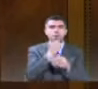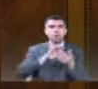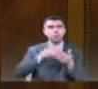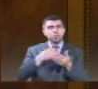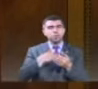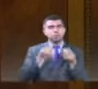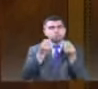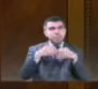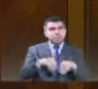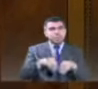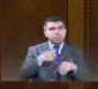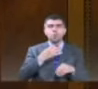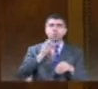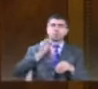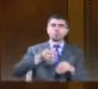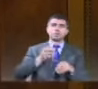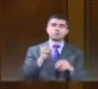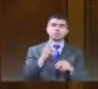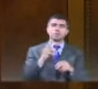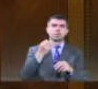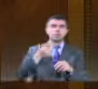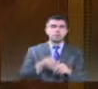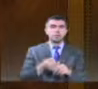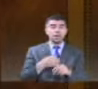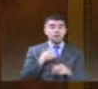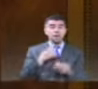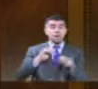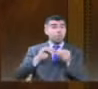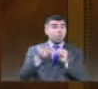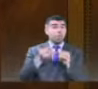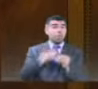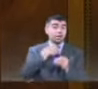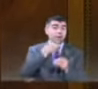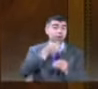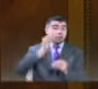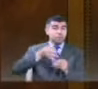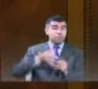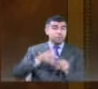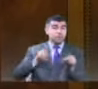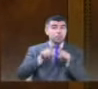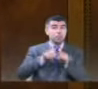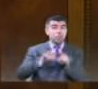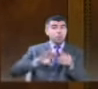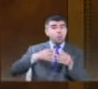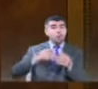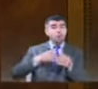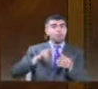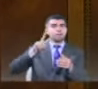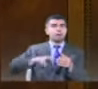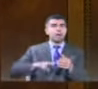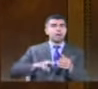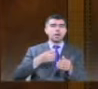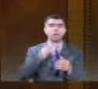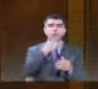فشل في بعض المجالات. ما عندناش مشكل في هذا القبيل. بطبيعة الحال كاين واحد الإشكال ملي كنقولوا هذا الشيء، كاين اللي كيبغي يركب على هذا الشيء ويقول ودي